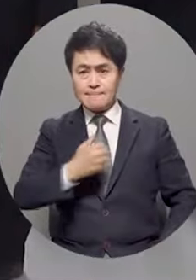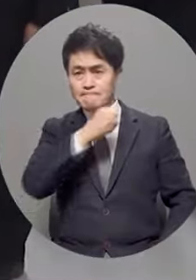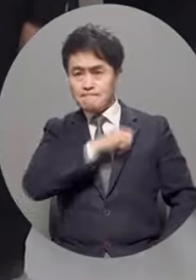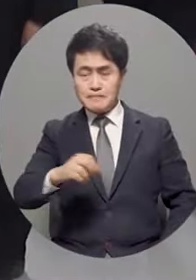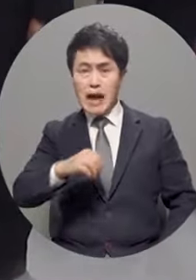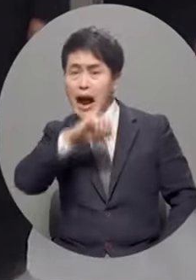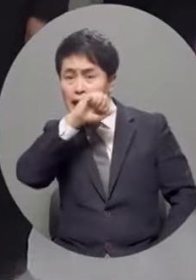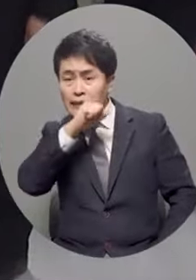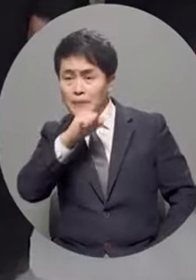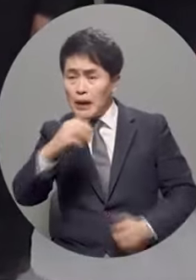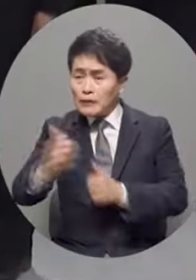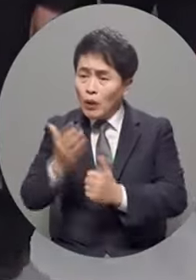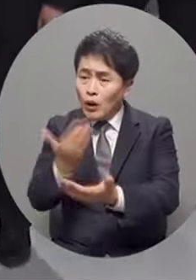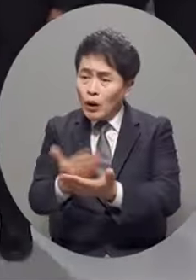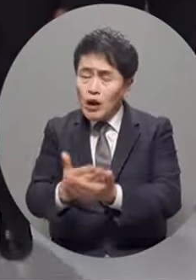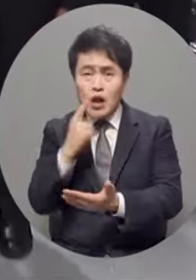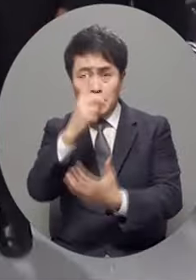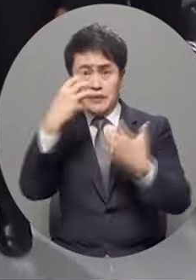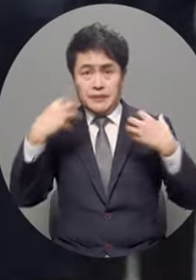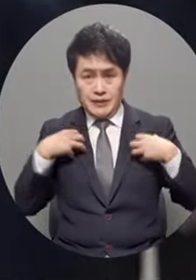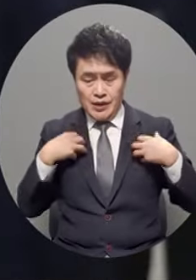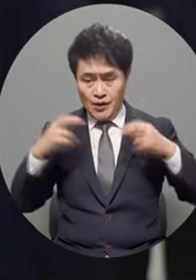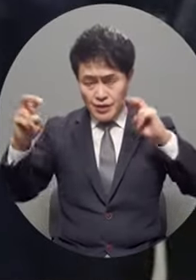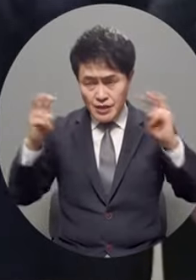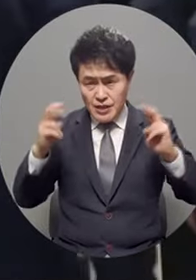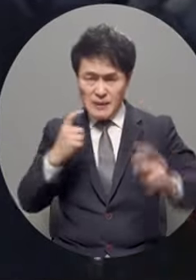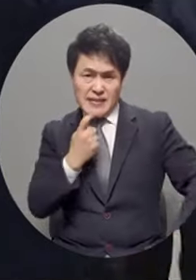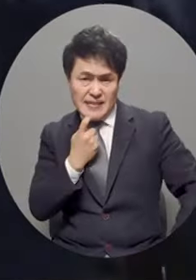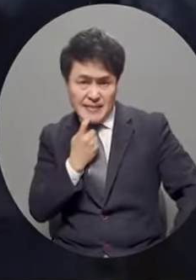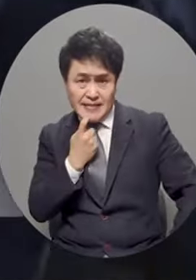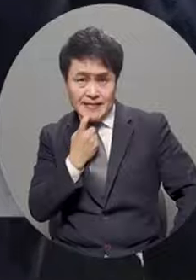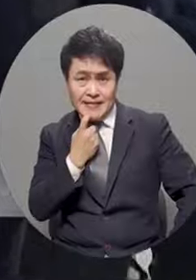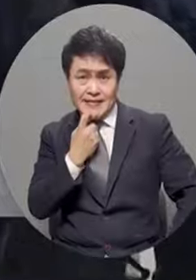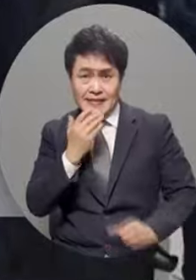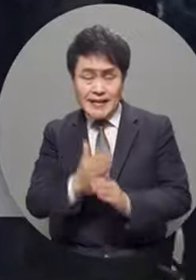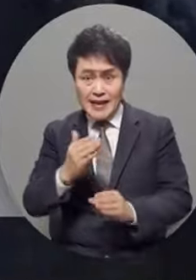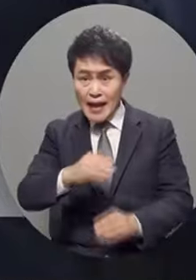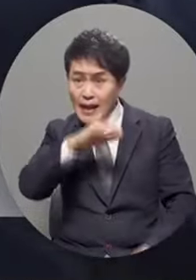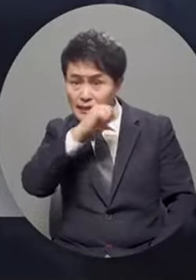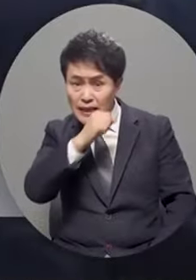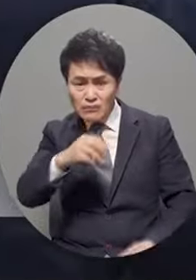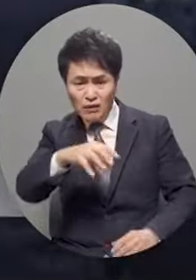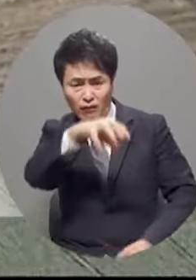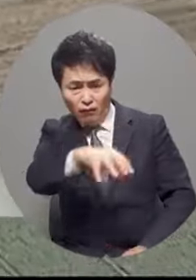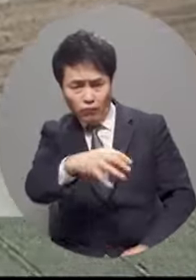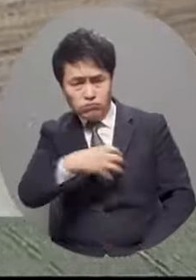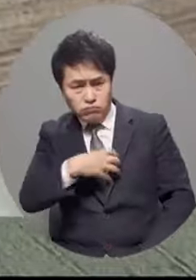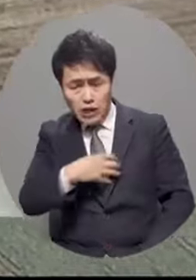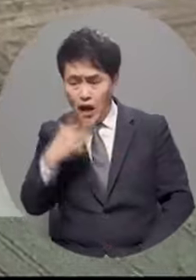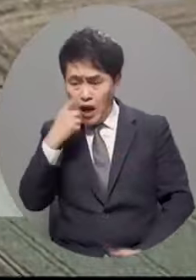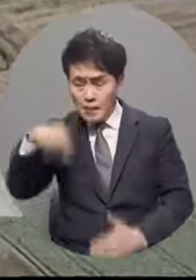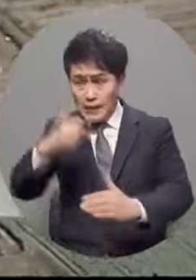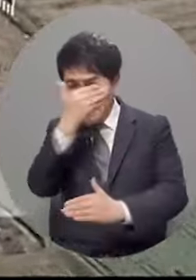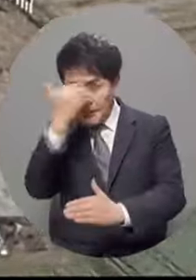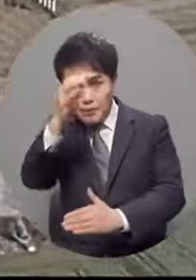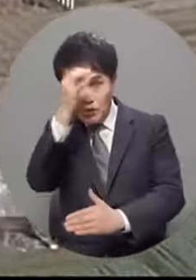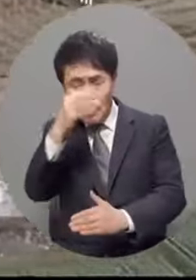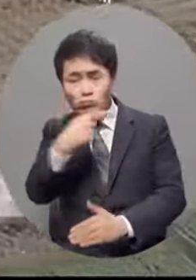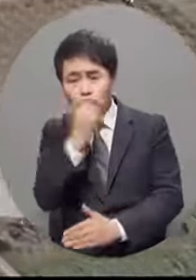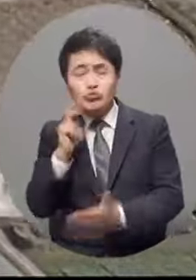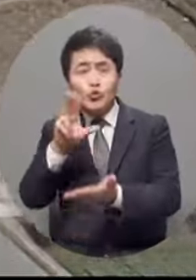대만에 손을 내민 일본 정부와 기업의 집념. 대만의 지정학적 불안이나 일본 내 젊은 기술자 부족